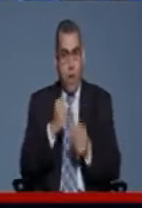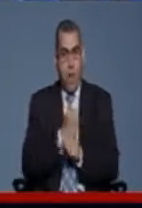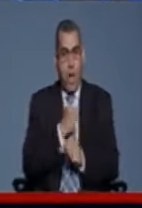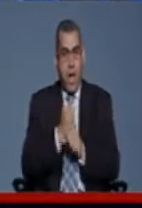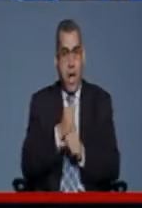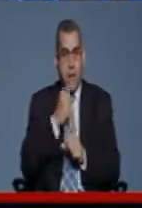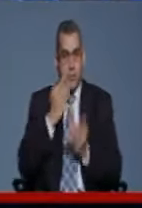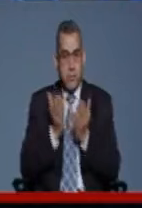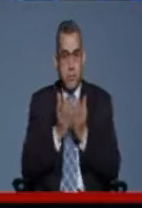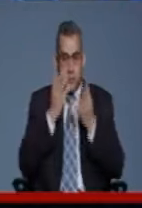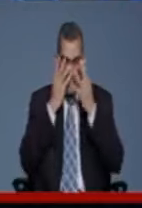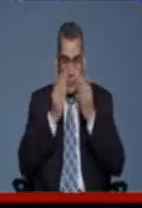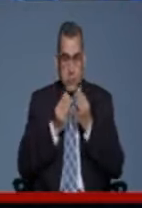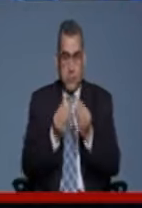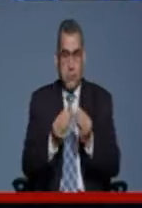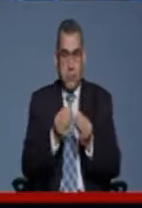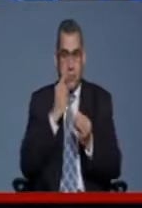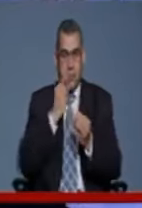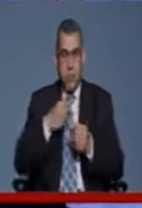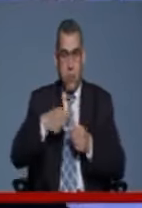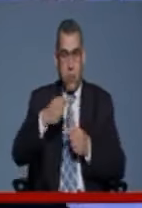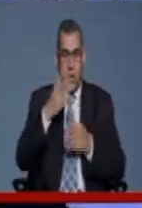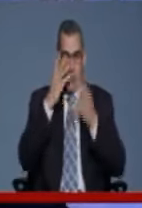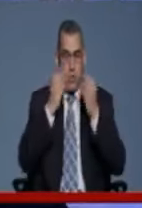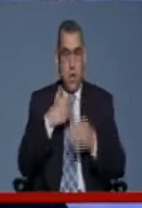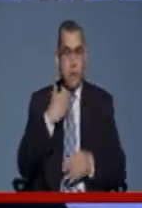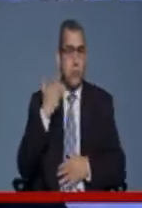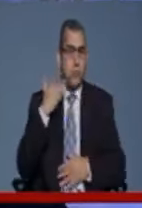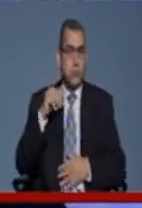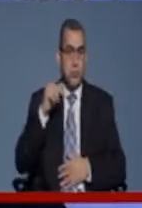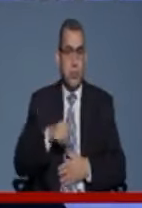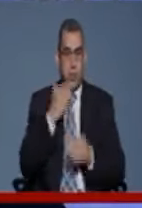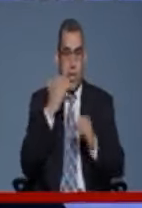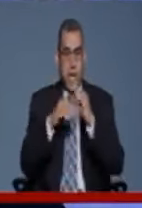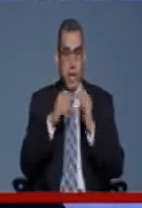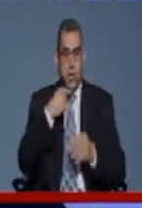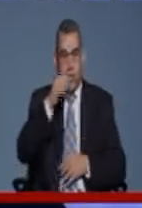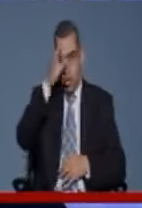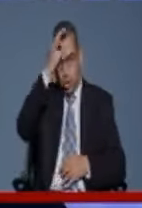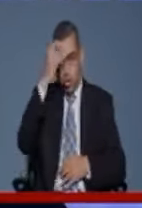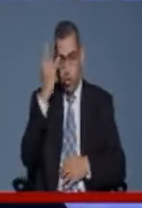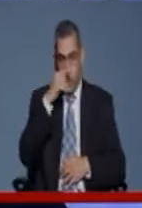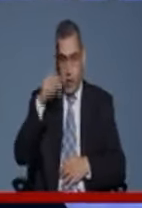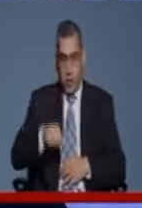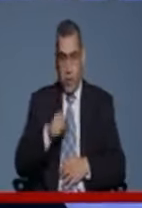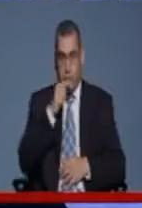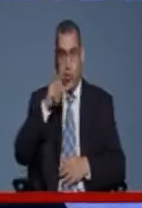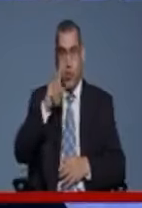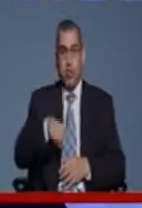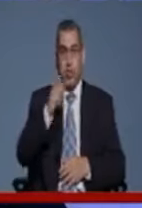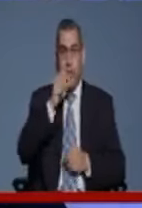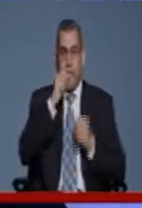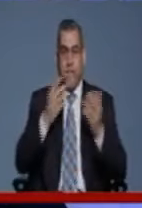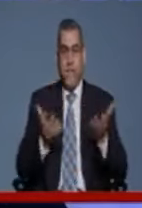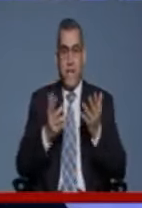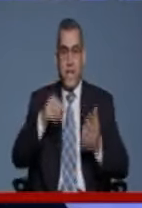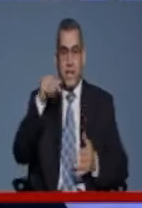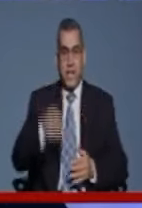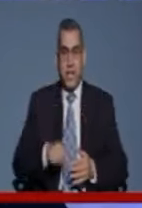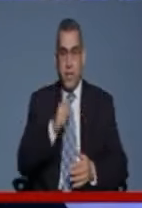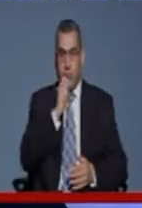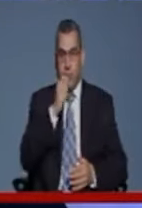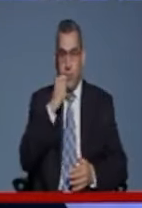العطاء ومبتغى الوفاء. مع رسالة الشرطة لحضراتكم في يوم عيدها، كلمة